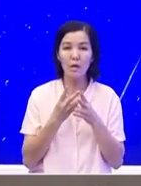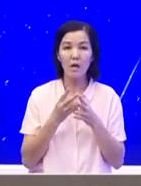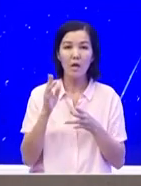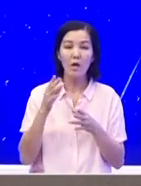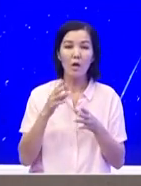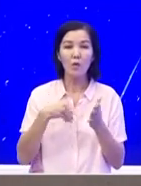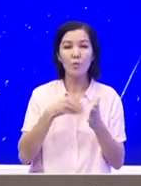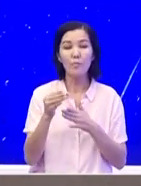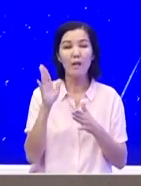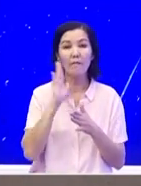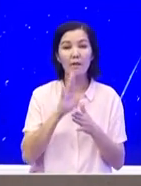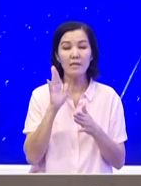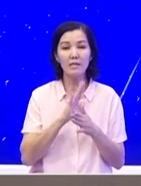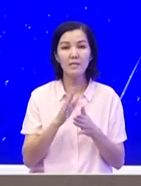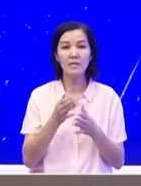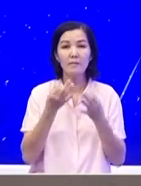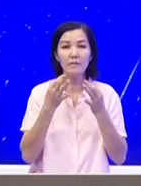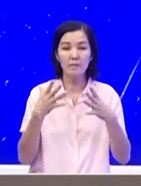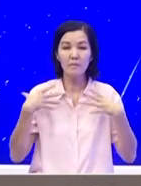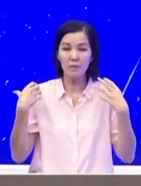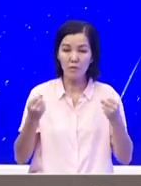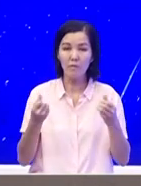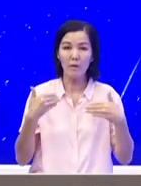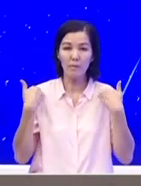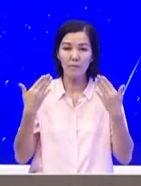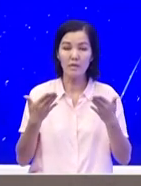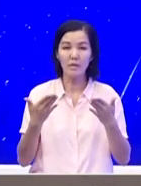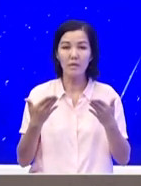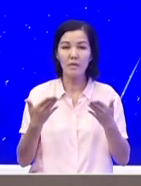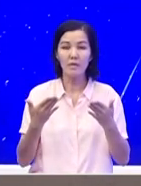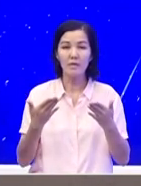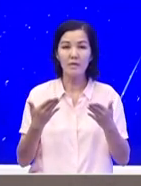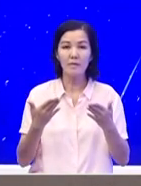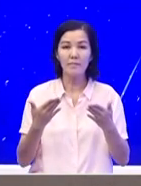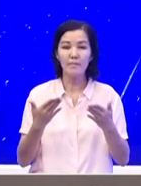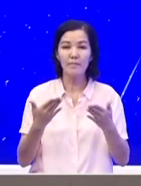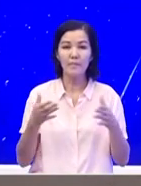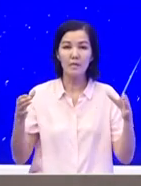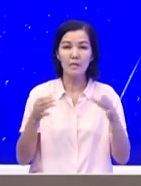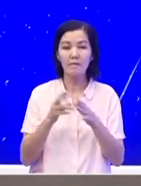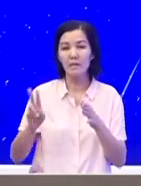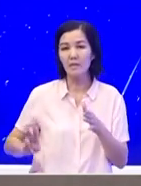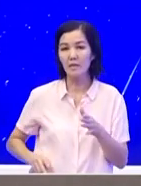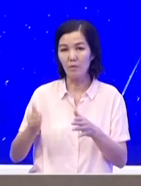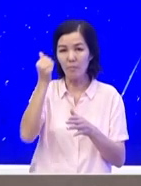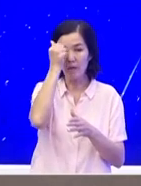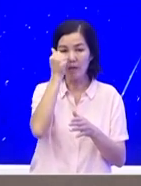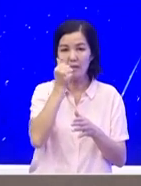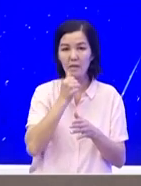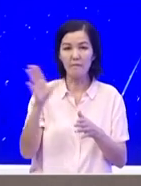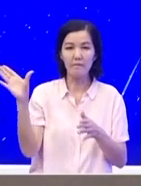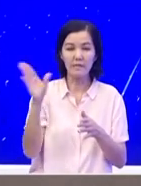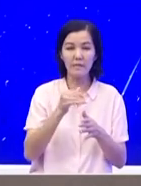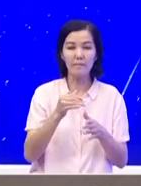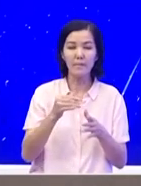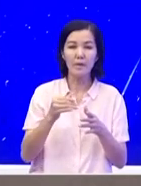и хотим всем просто пожелать здоровья. Я, в свою очередь, от совета директоров хочу выразить благодарность всем